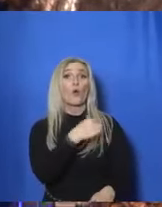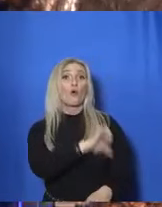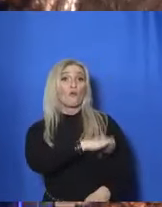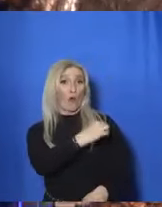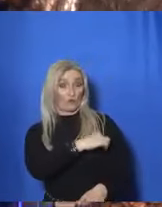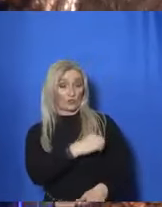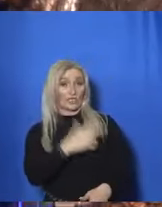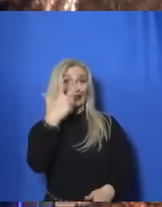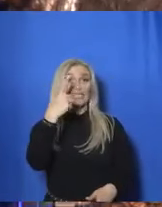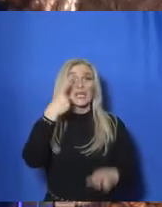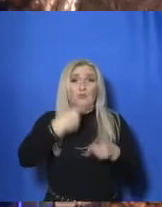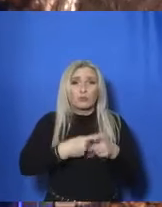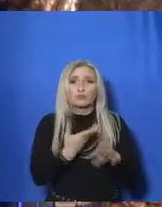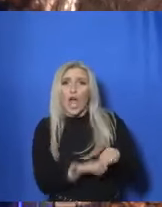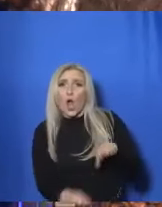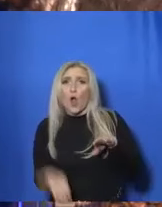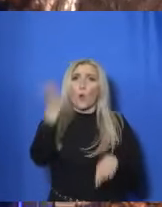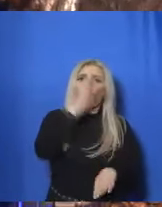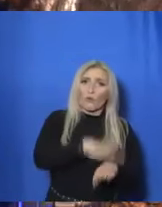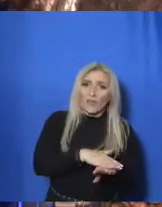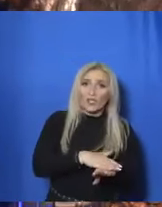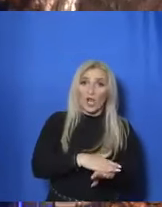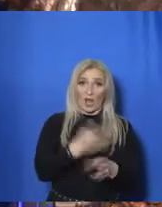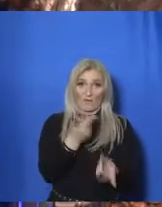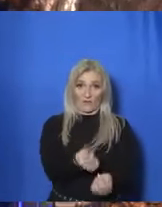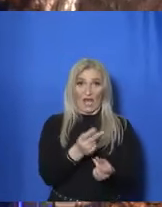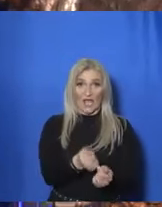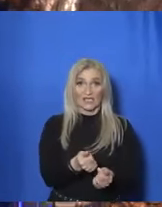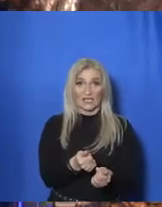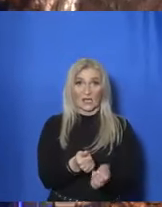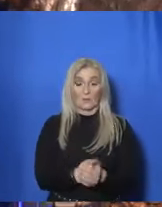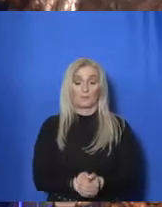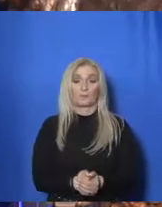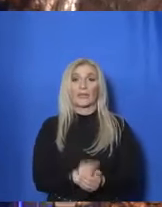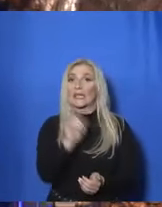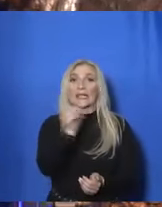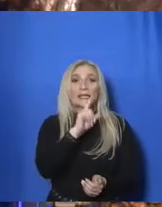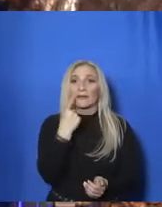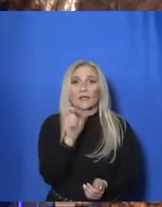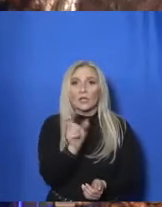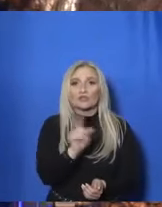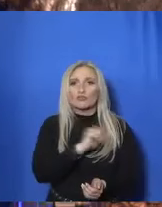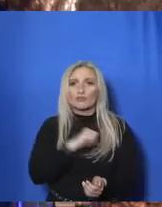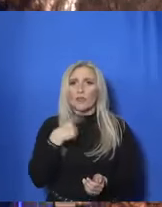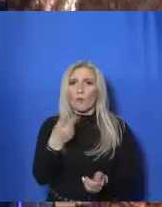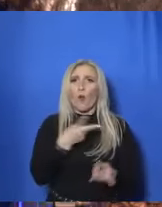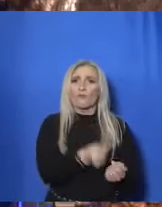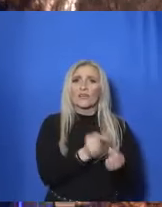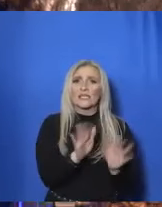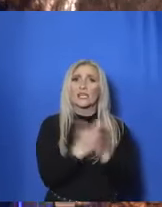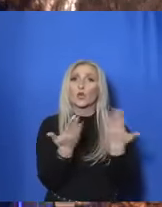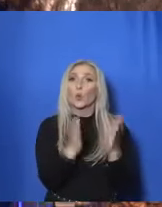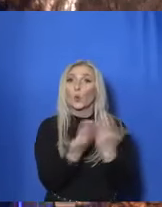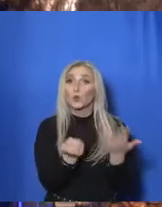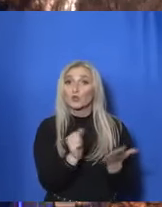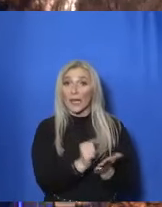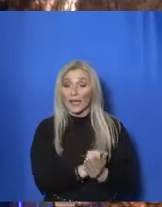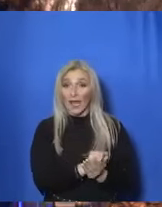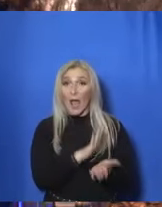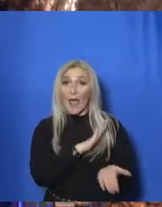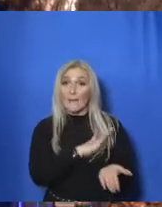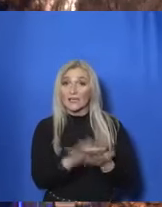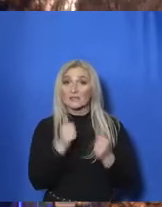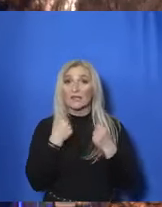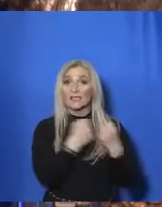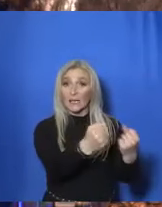puta uvećana financijska sredstva. Nije riječ ni o financiranju udžbenika, besplatnom